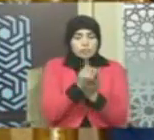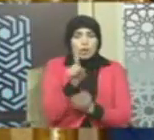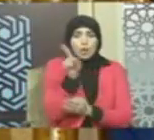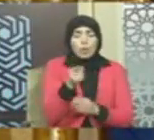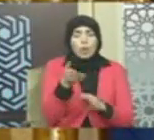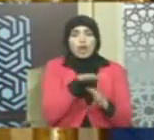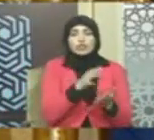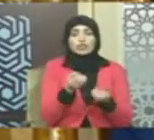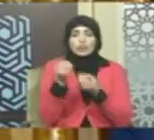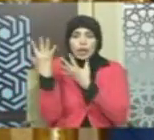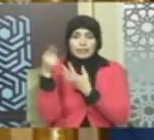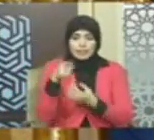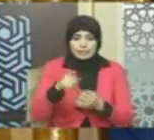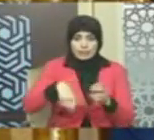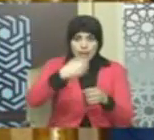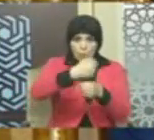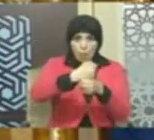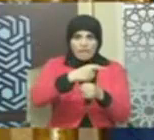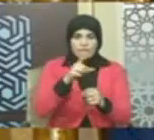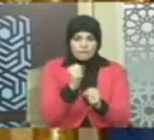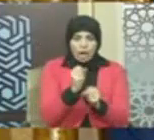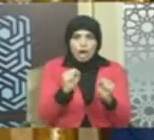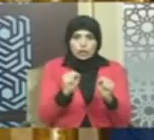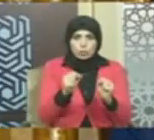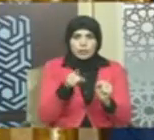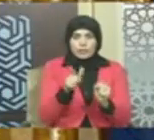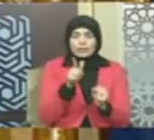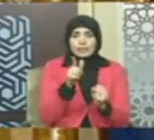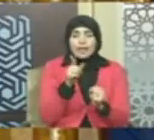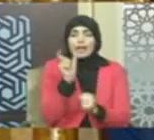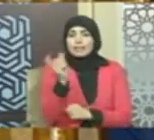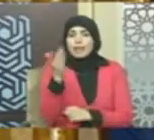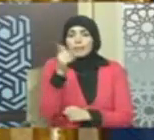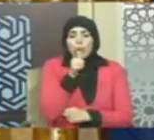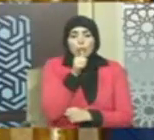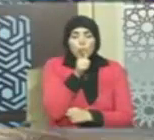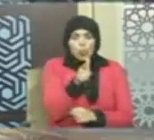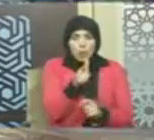اثبت احد، انما عليك نبي